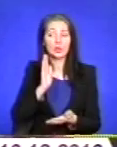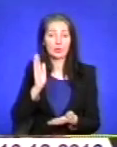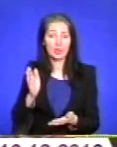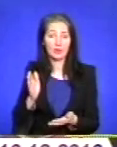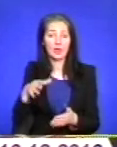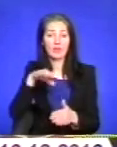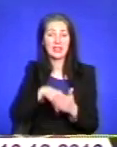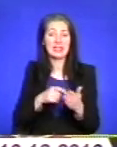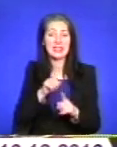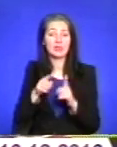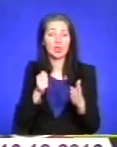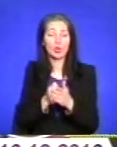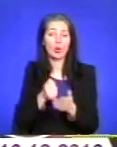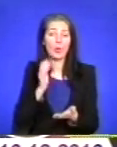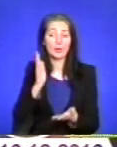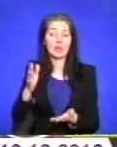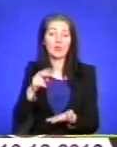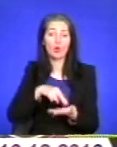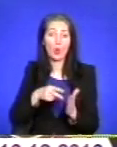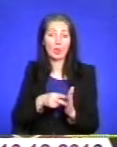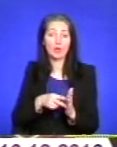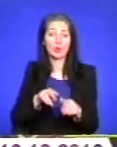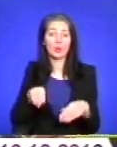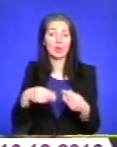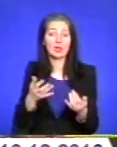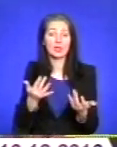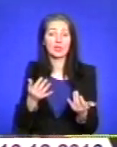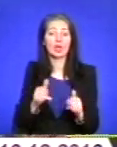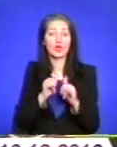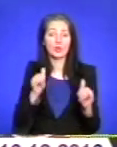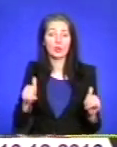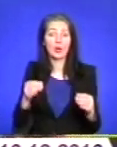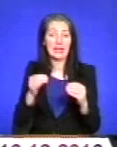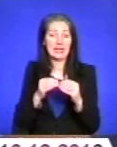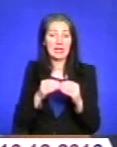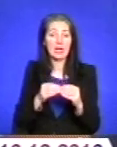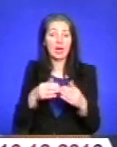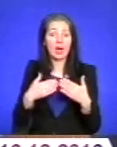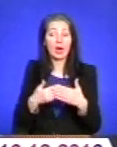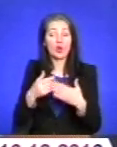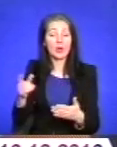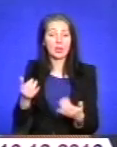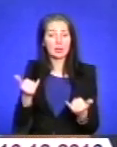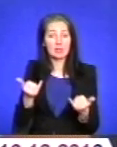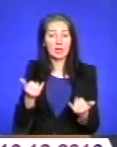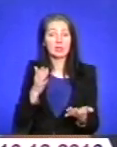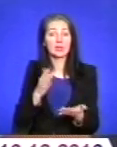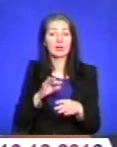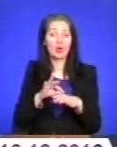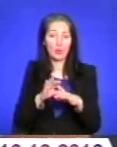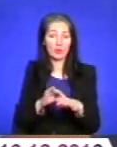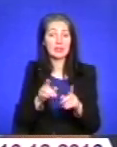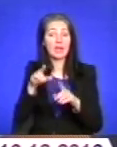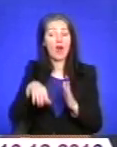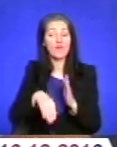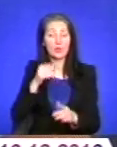внесли зміни до перспективного плану, дали ще розвиток 10 громадам, де зараз проходять вибори. І таким